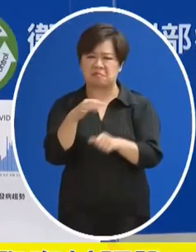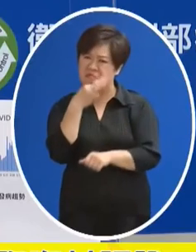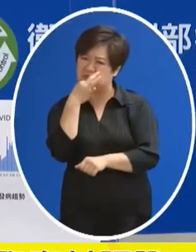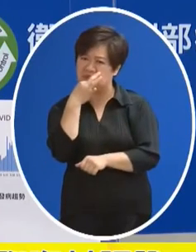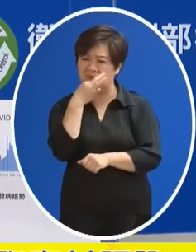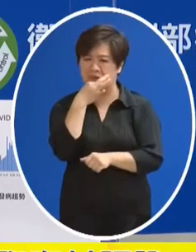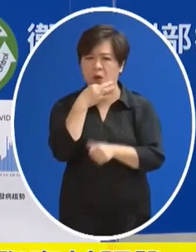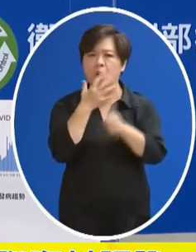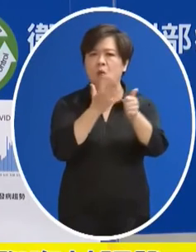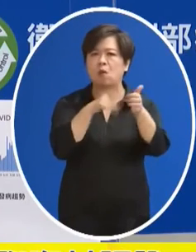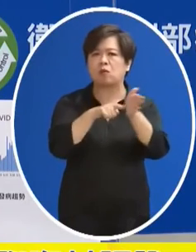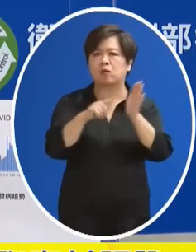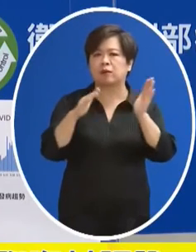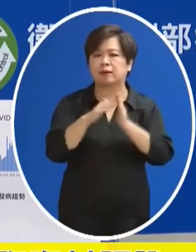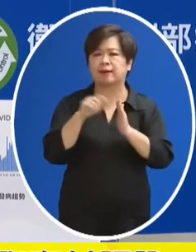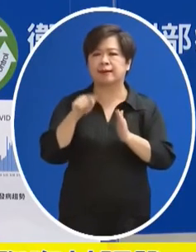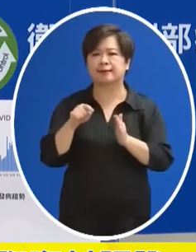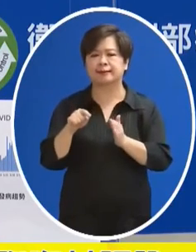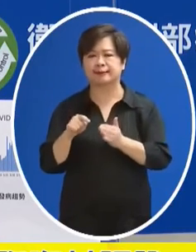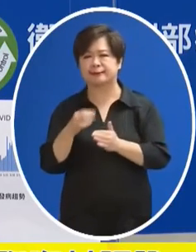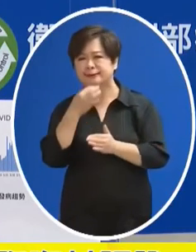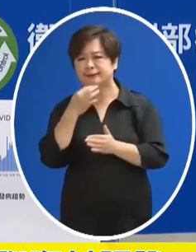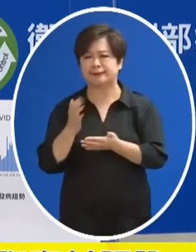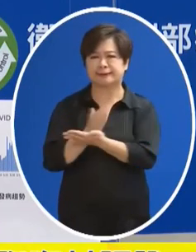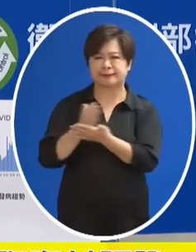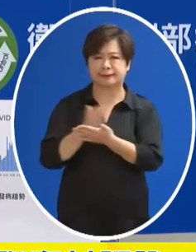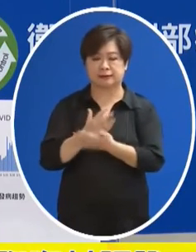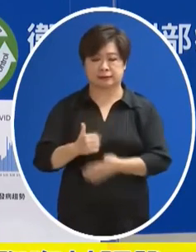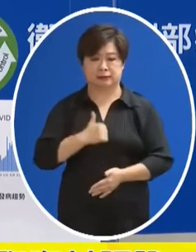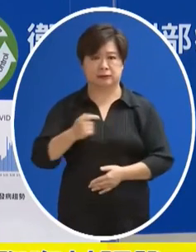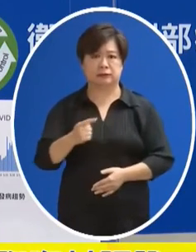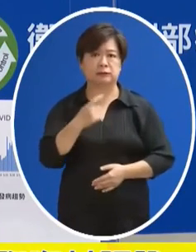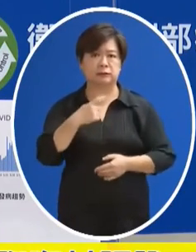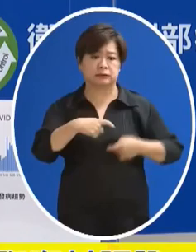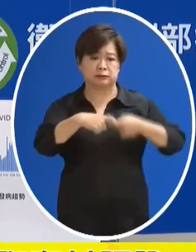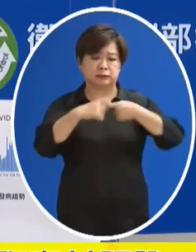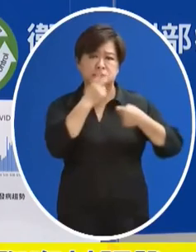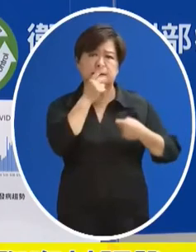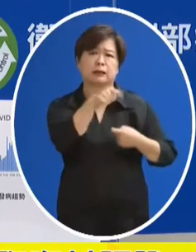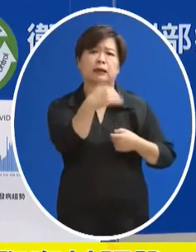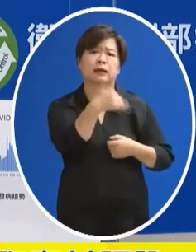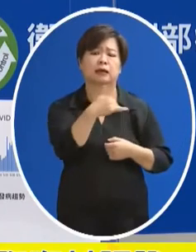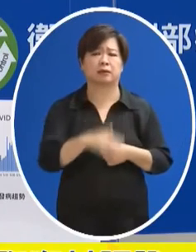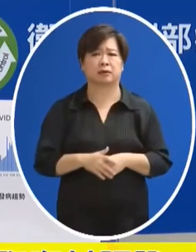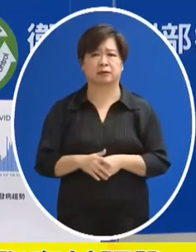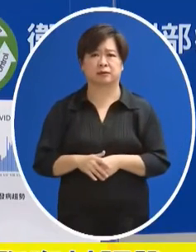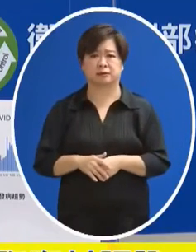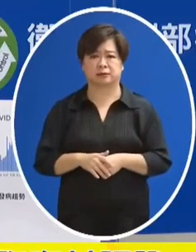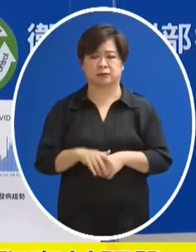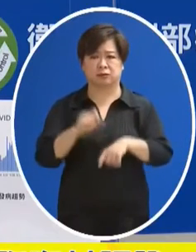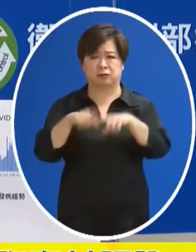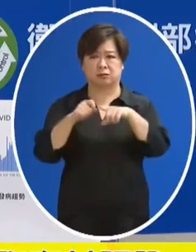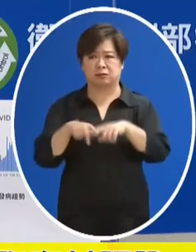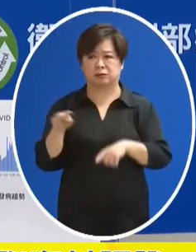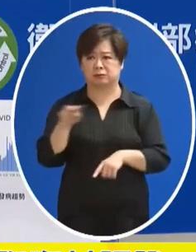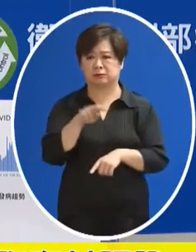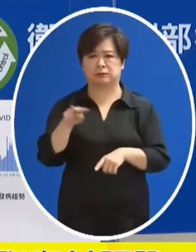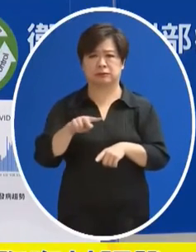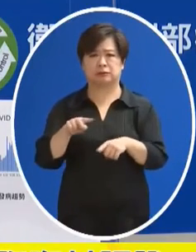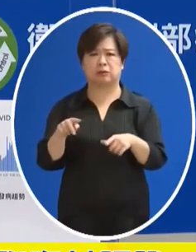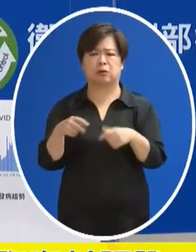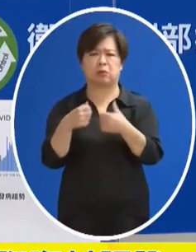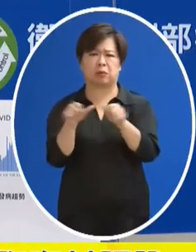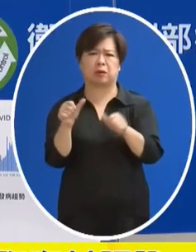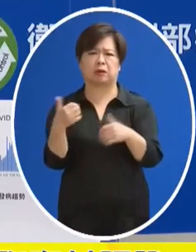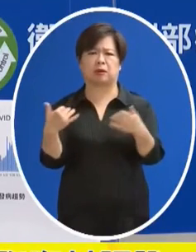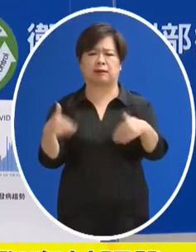请教，如果那样的一个部分，那确实连也还没审。那影响这个公平性的资料，我们就会暂时暂缓，等它审